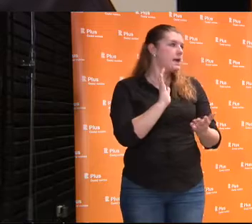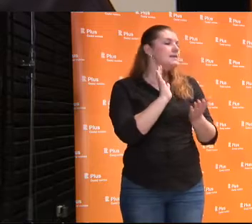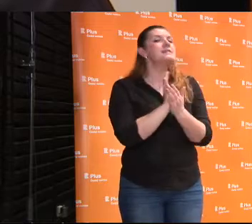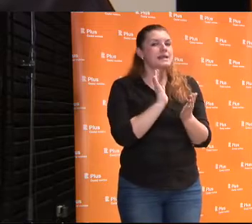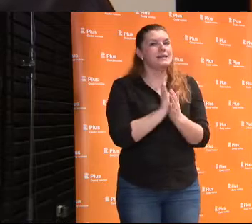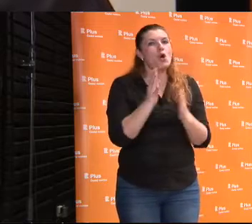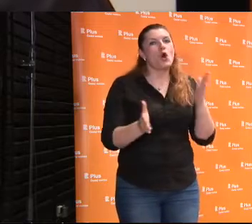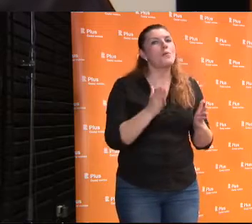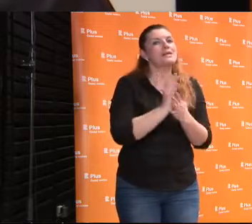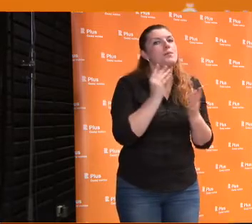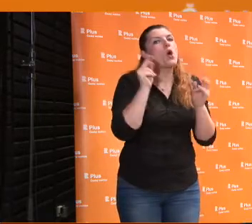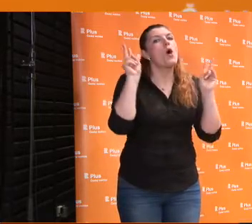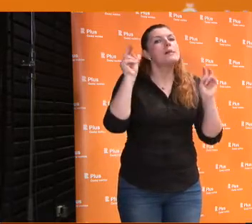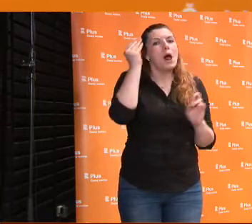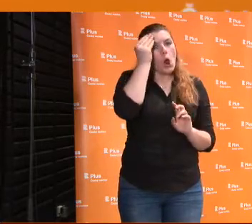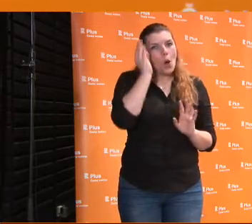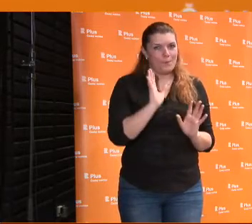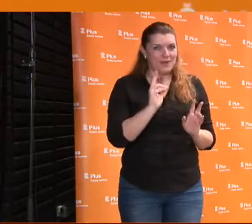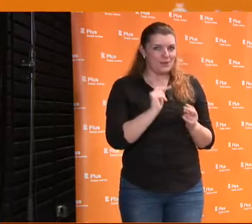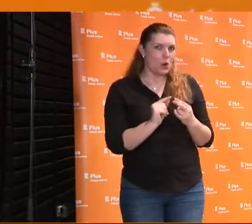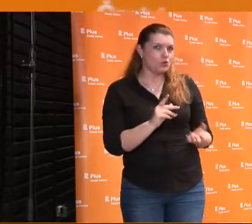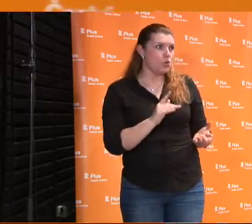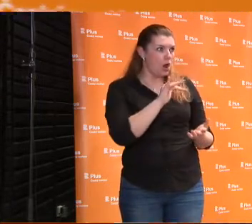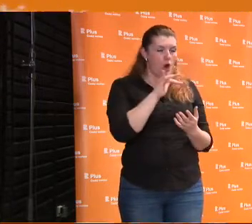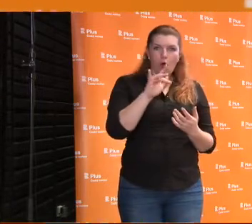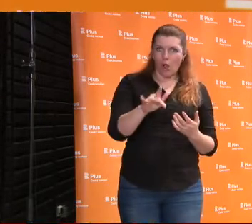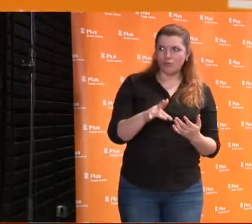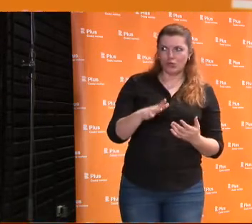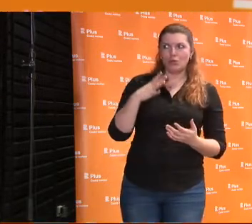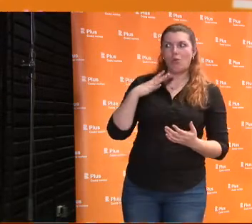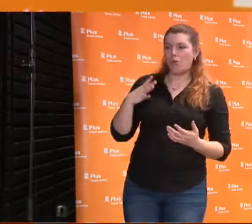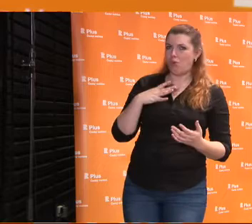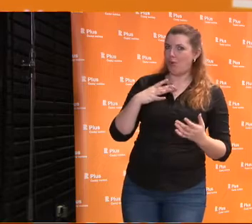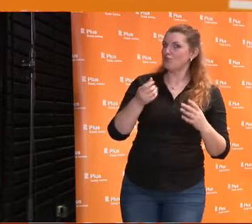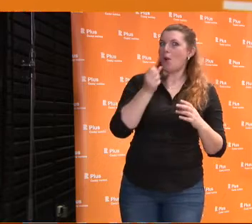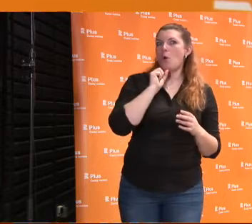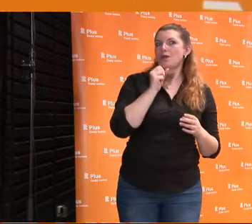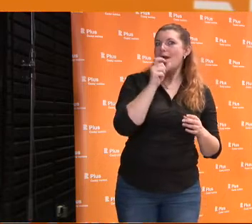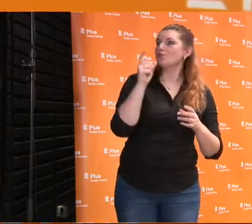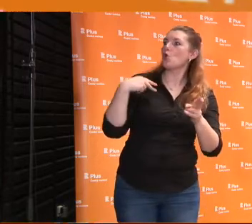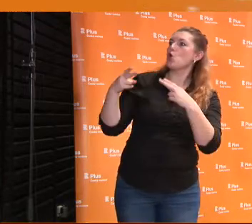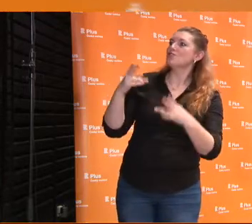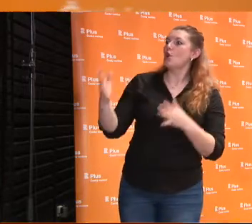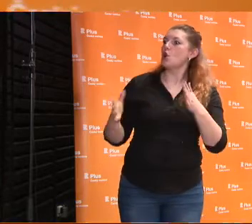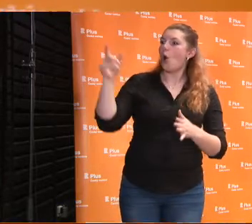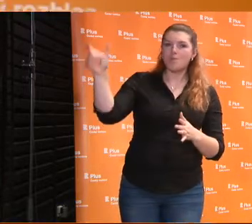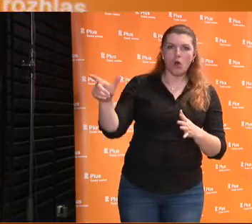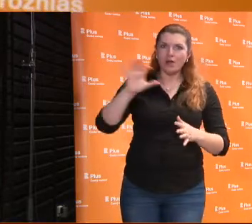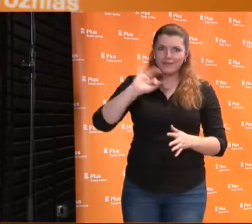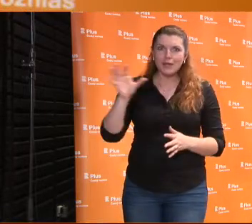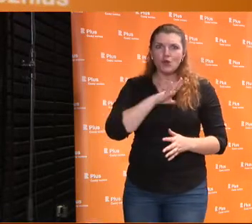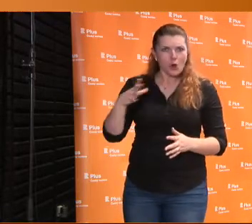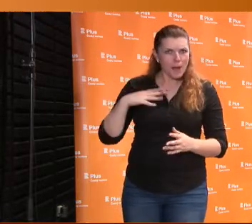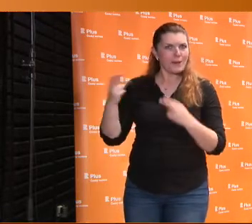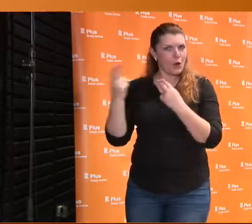hloupoučký ještě, ano. V uvozovkách. Ano. Ono je někdy děsivé vidět ty rozhovory, kdy televizní moderátor dělá rozhovor třeba s robotkou a tam mu odpovídá